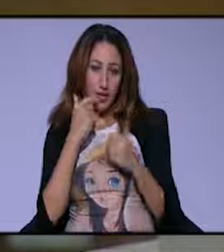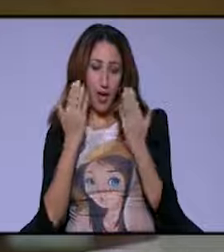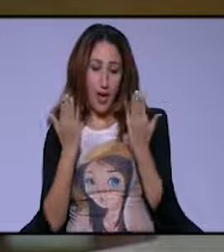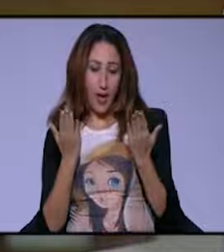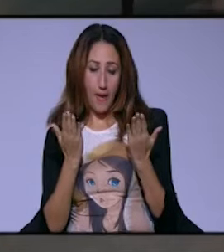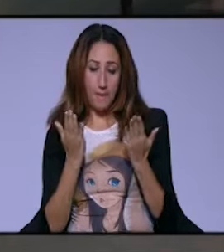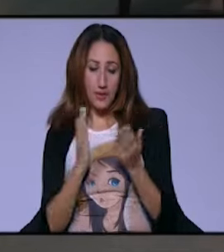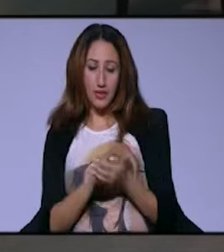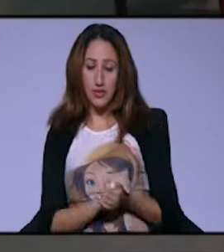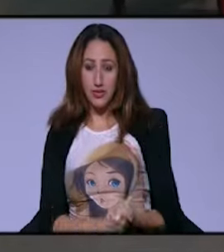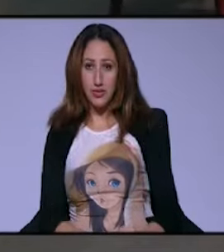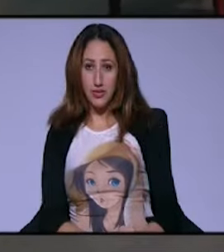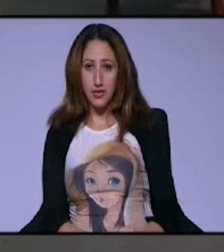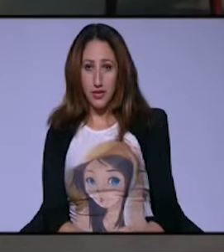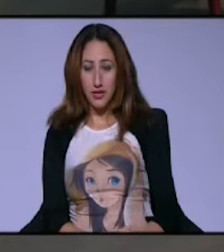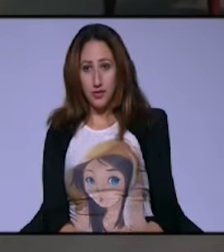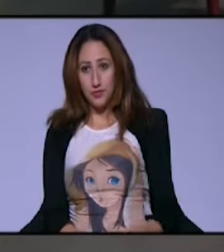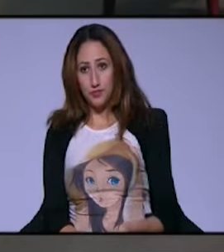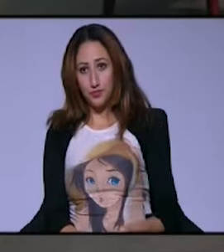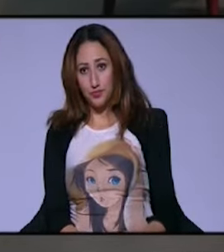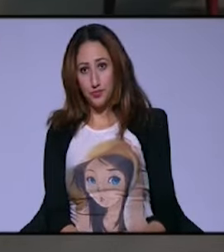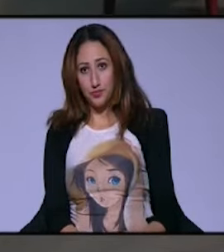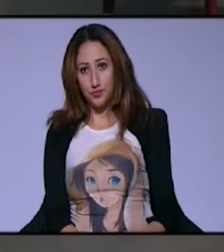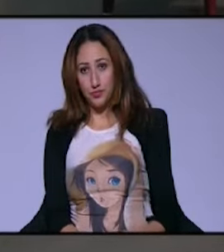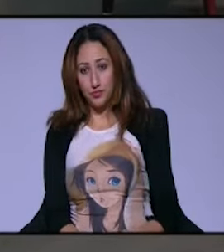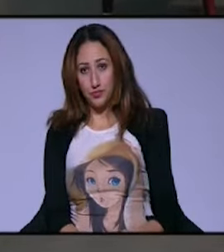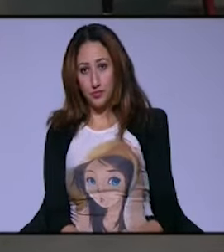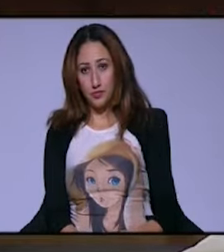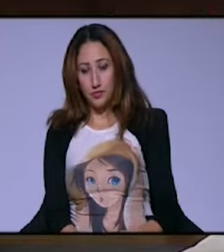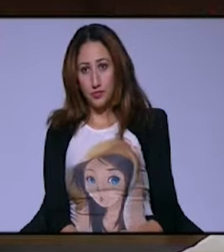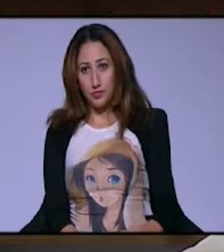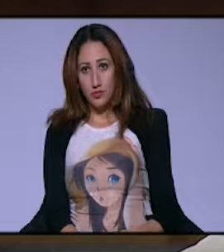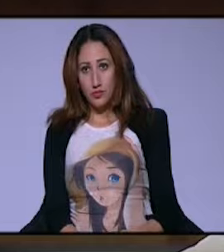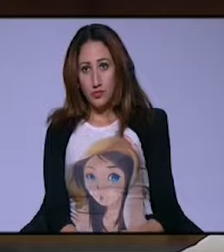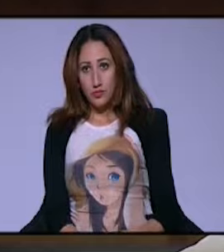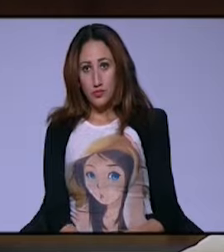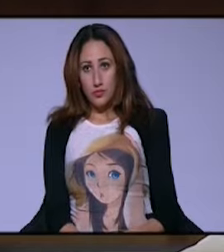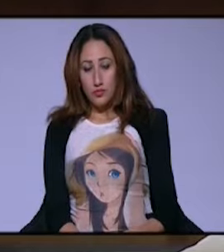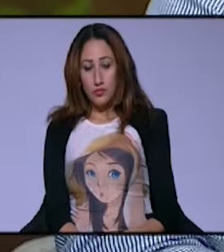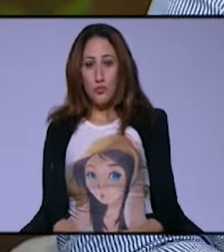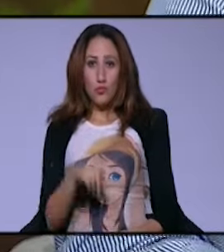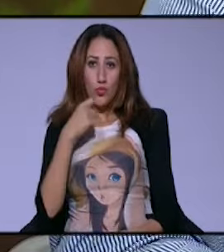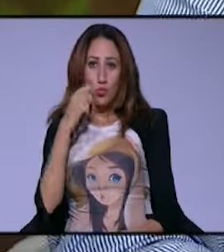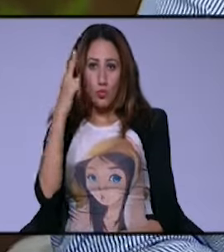الضالين. كل المشايخ المصريين اسمعنا. ايش مشايخ العرب بقى السعوديين؟